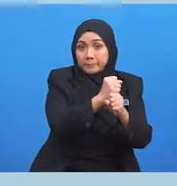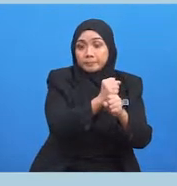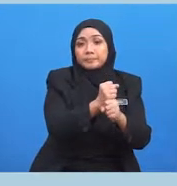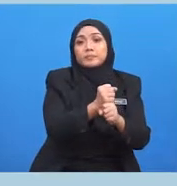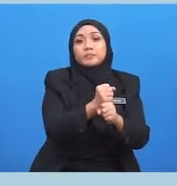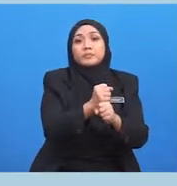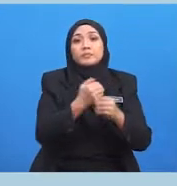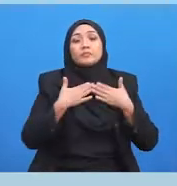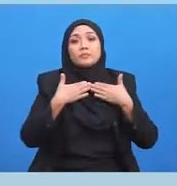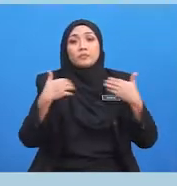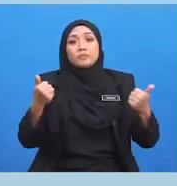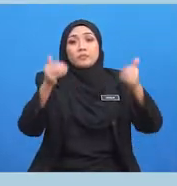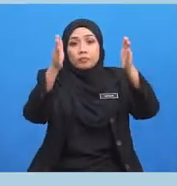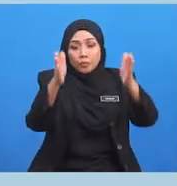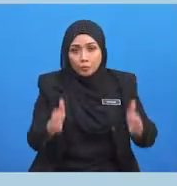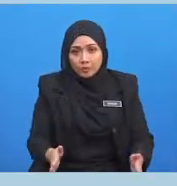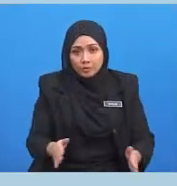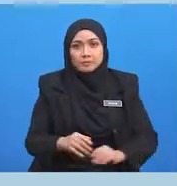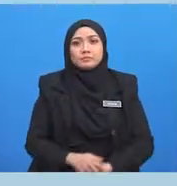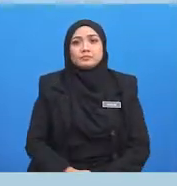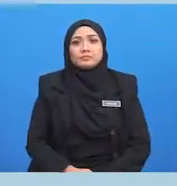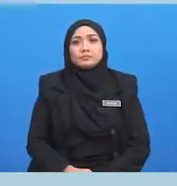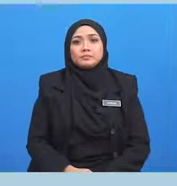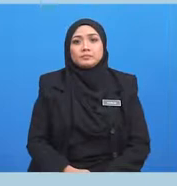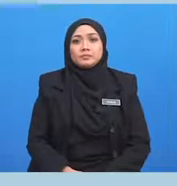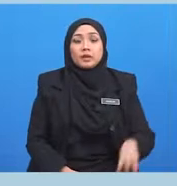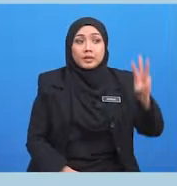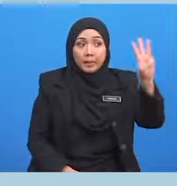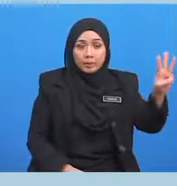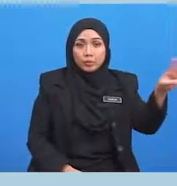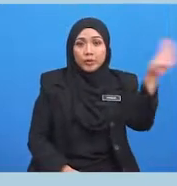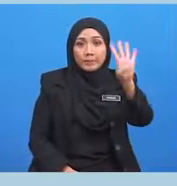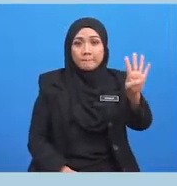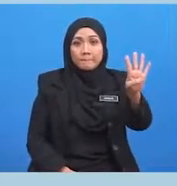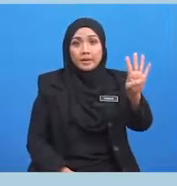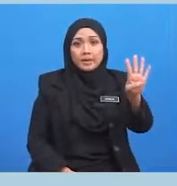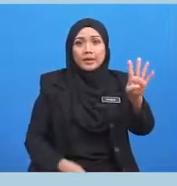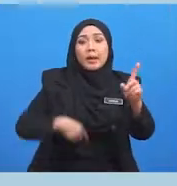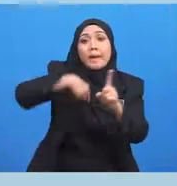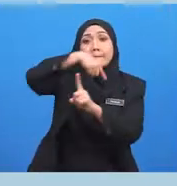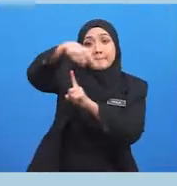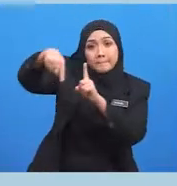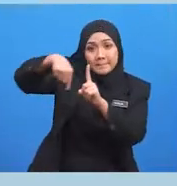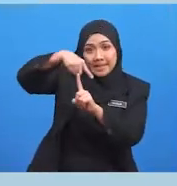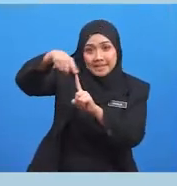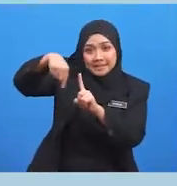W yang keempat ialah when atau bila. Bilakah ia